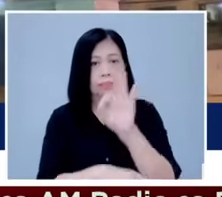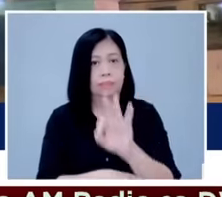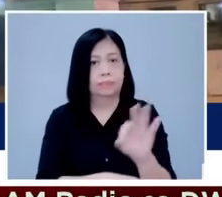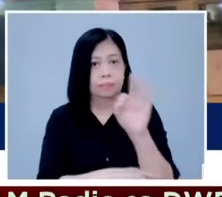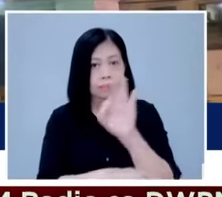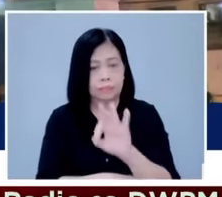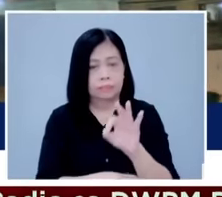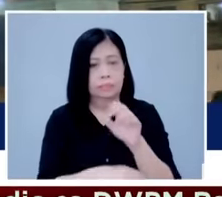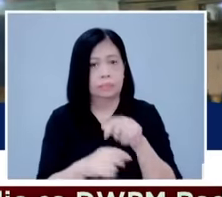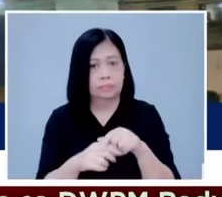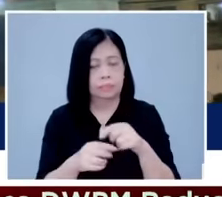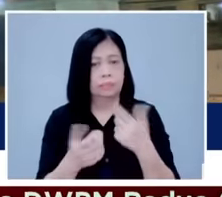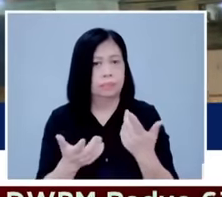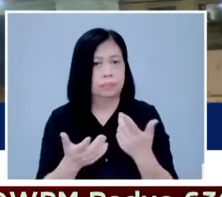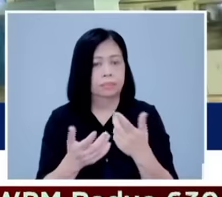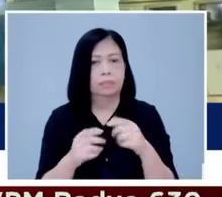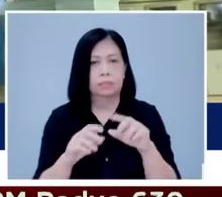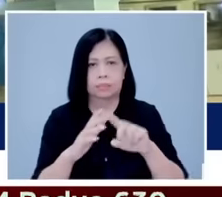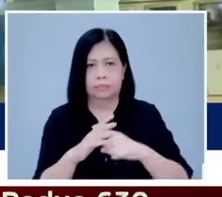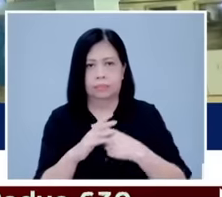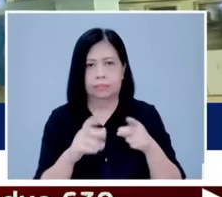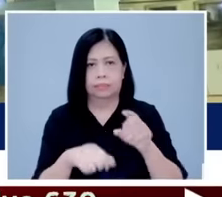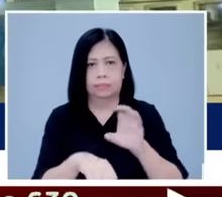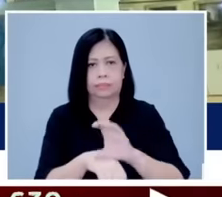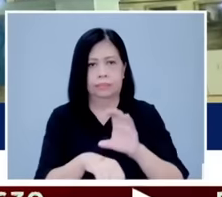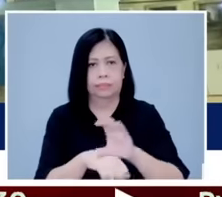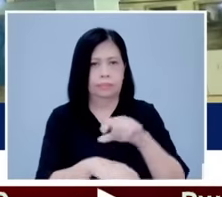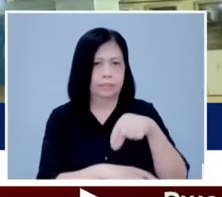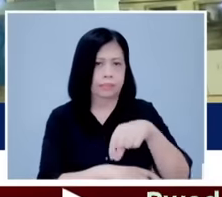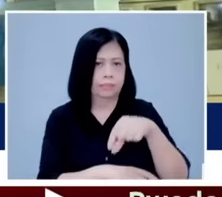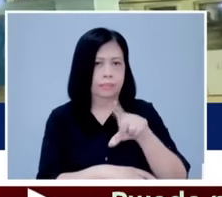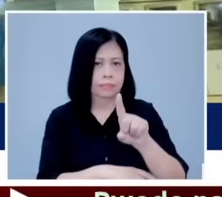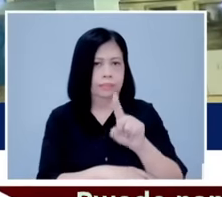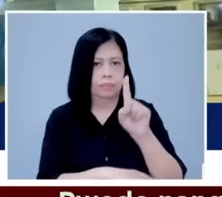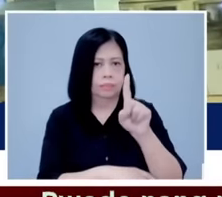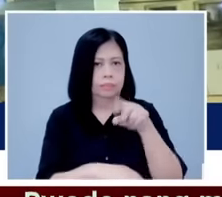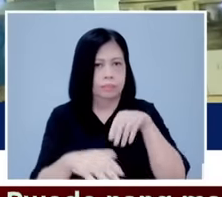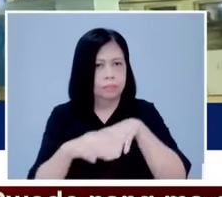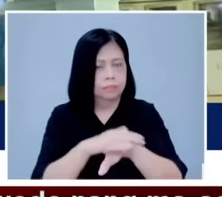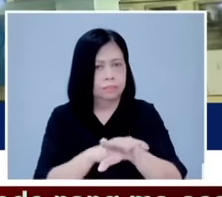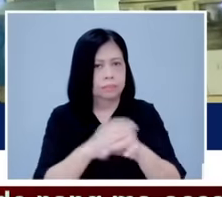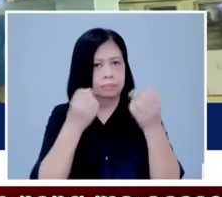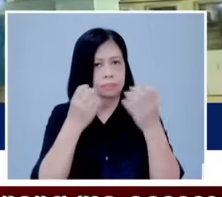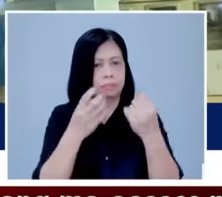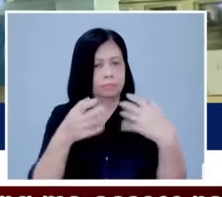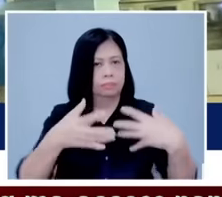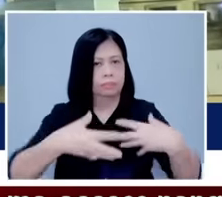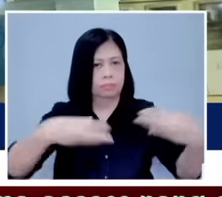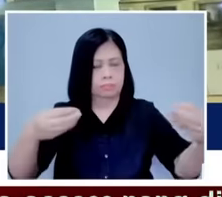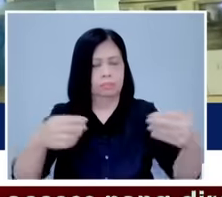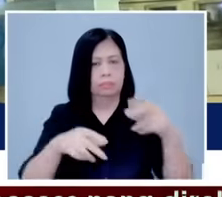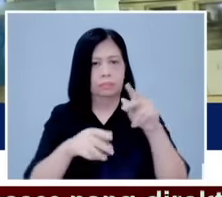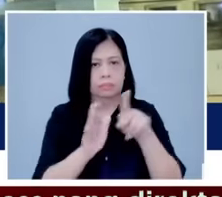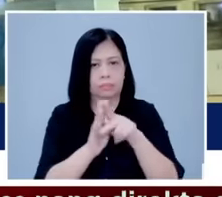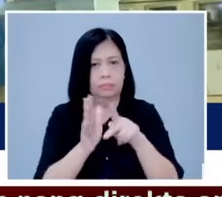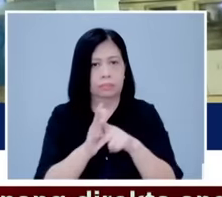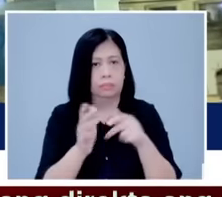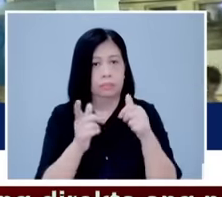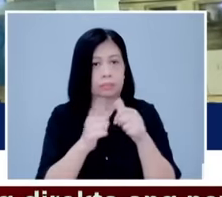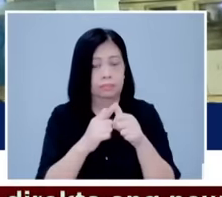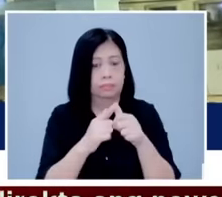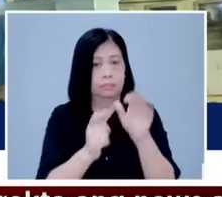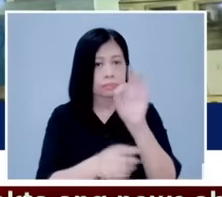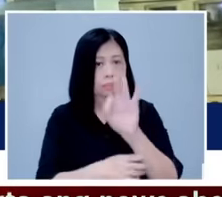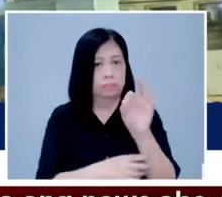ay susubukan ng ipatupad ng simbahan ng Quiapo yung kanilang one entry multiple exits policy. Ibig sabihin, sa First Friday,